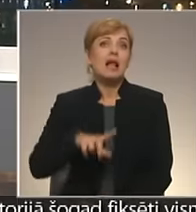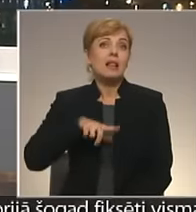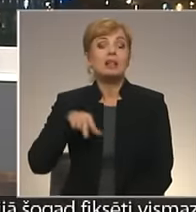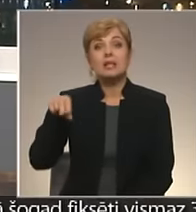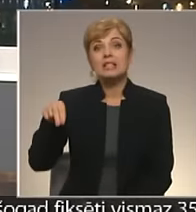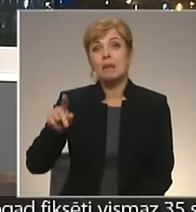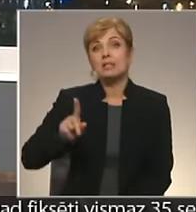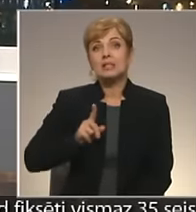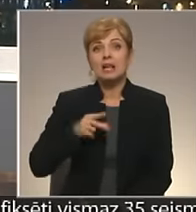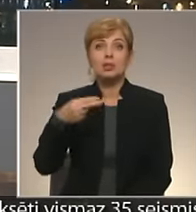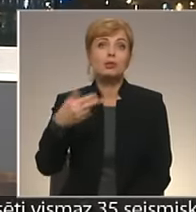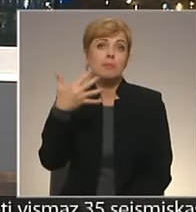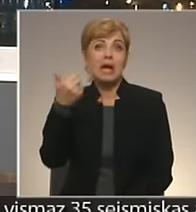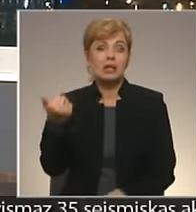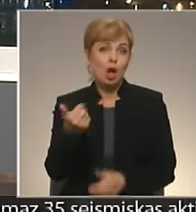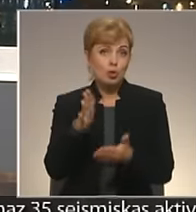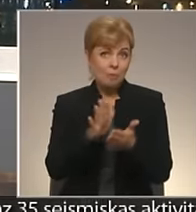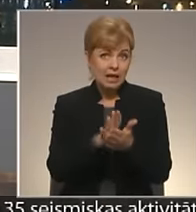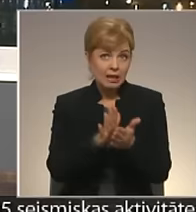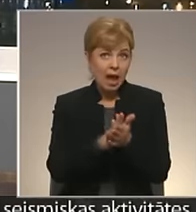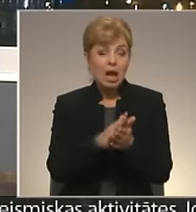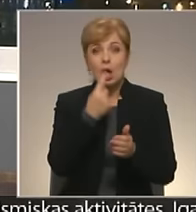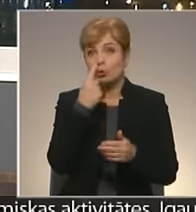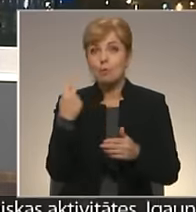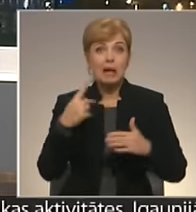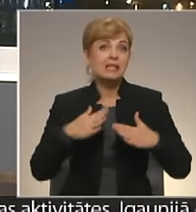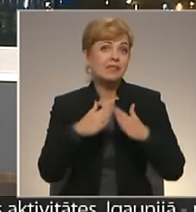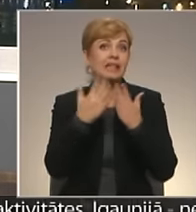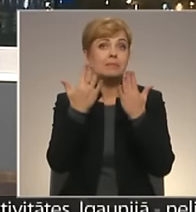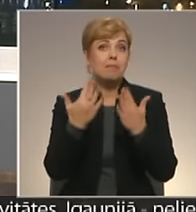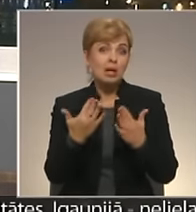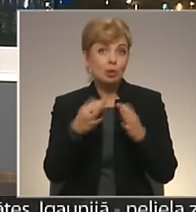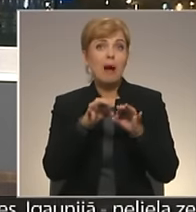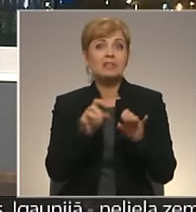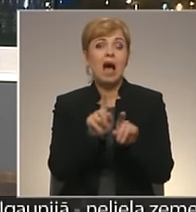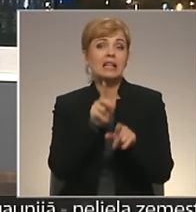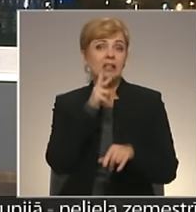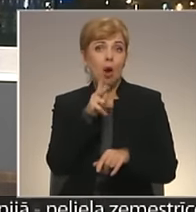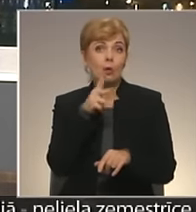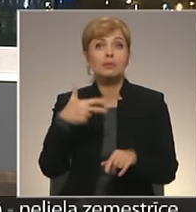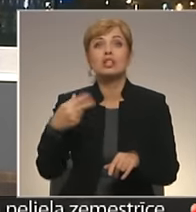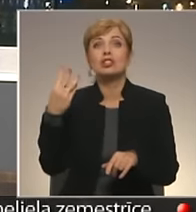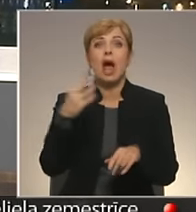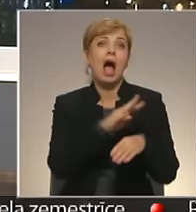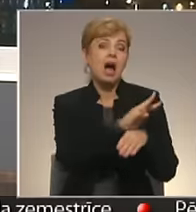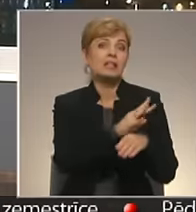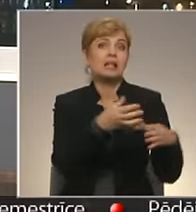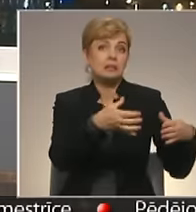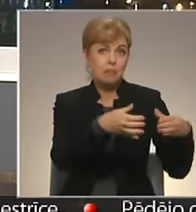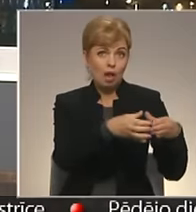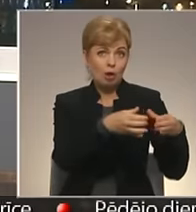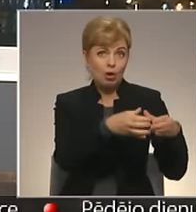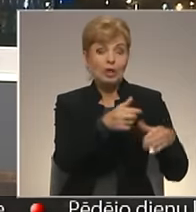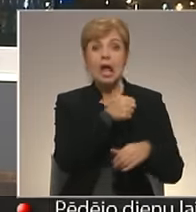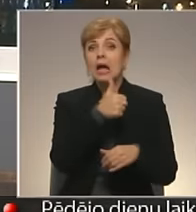Latvijas zemesardzes 25. Jubilejas gadā nu pat svinīgs pasākums aizvadīts arī Daugavpils 34. Artilērijas